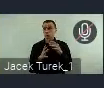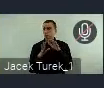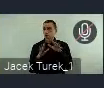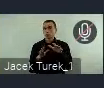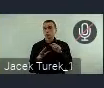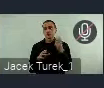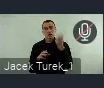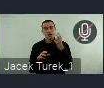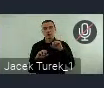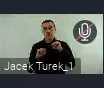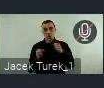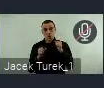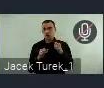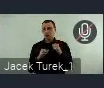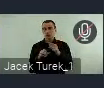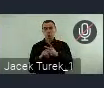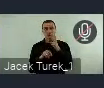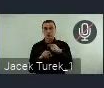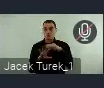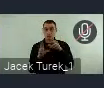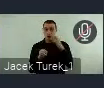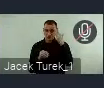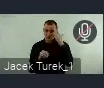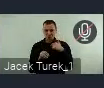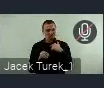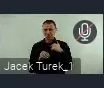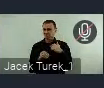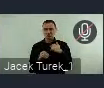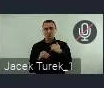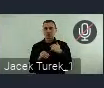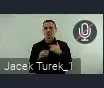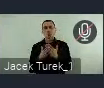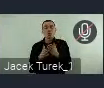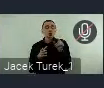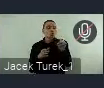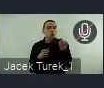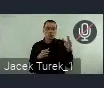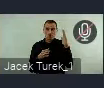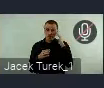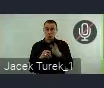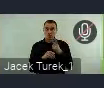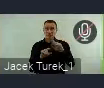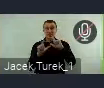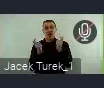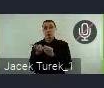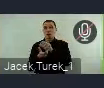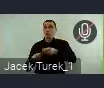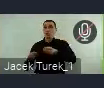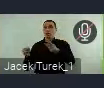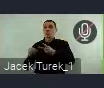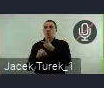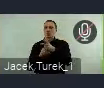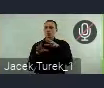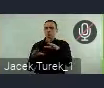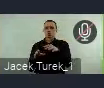działań dostępność owej nawet w których ja nie mam pojęcia bo wiecie nam też jakieś tylko wycinek dostępności a na świat się ciągle rozwija i ludzie mają dużo dobrych